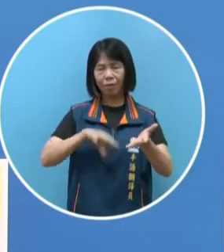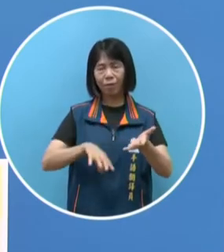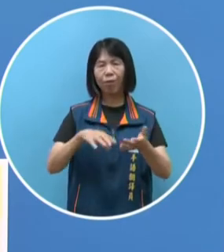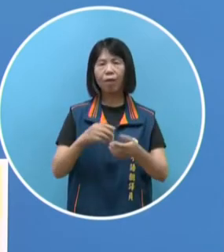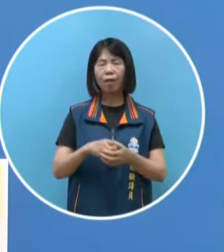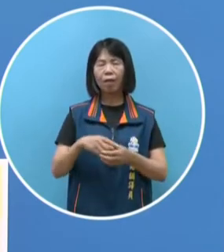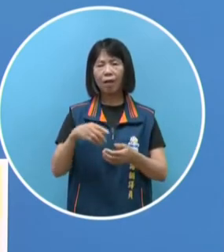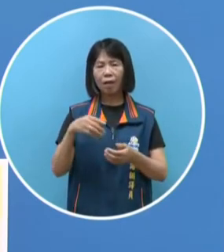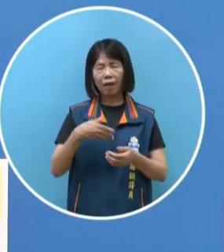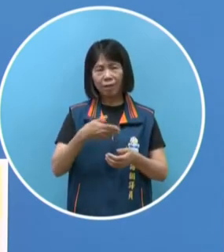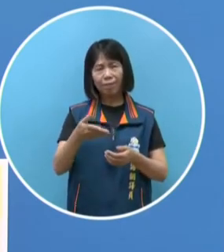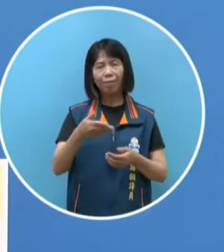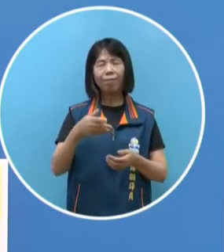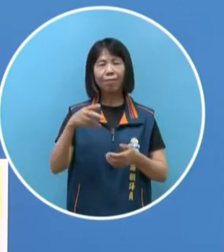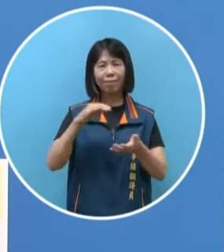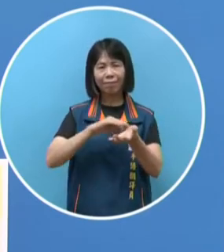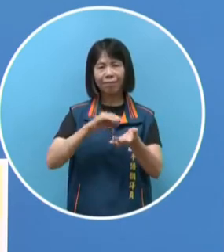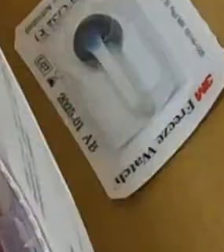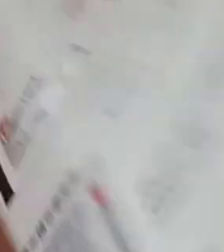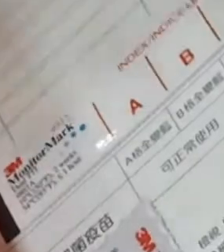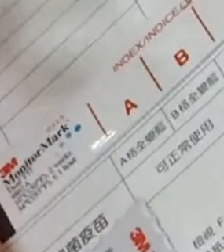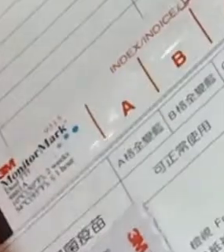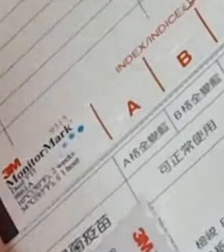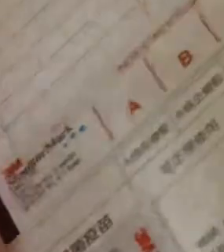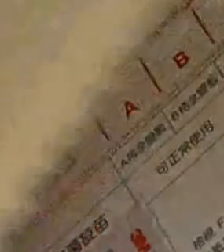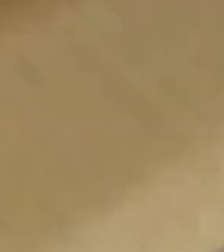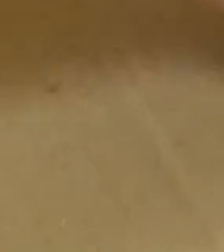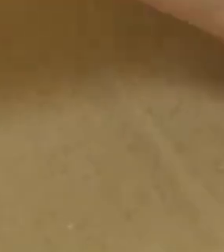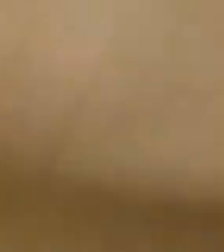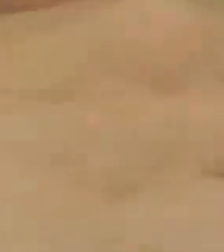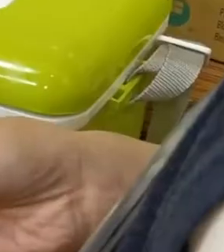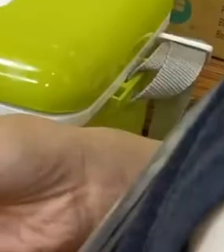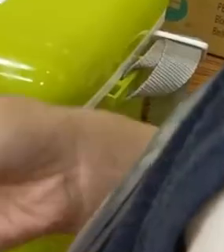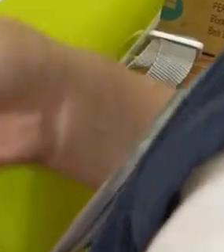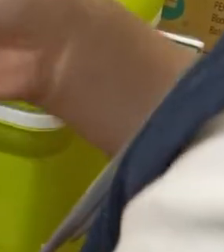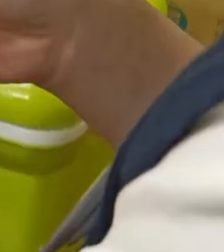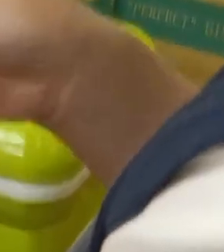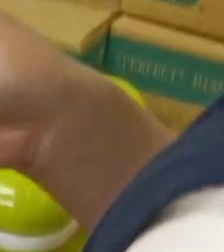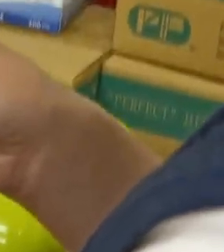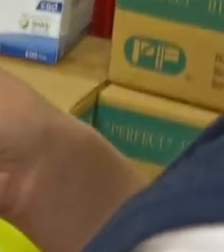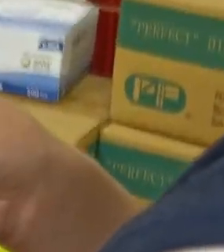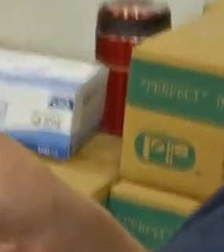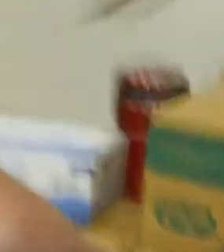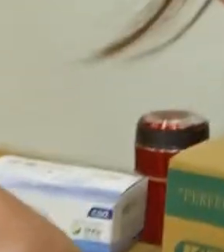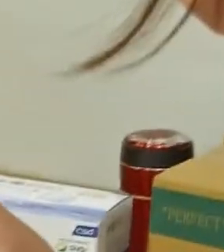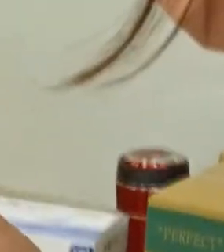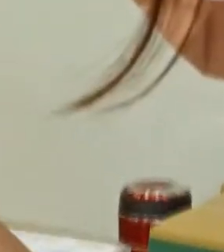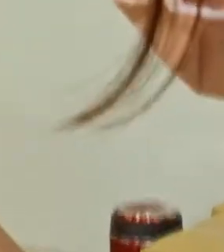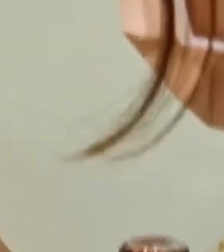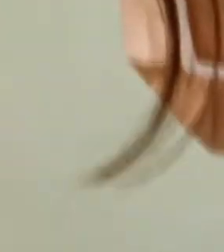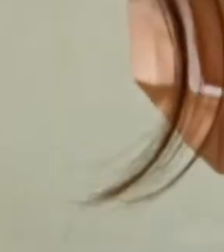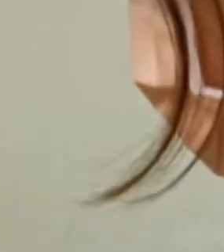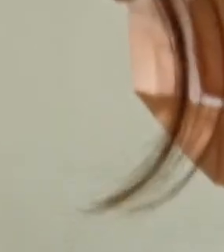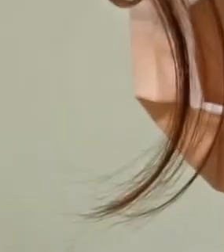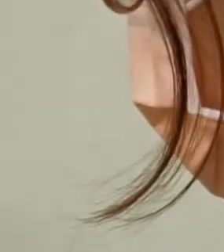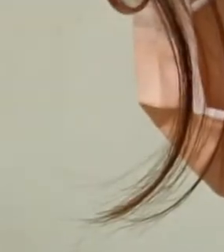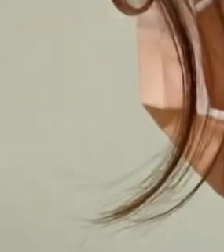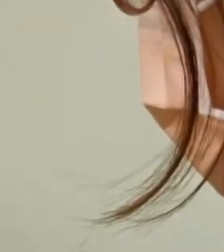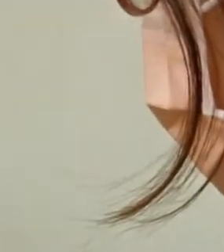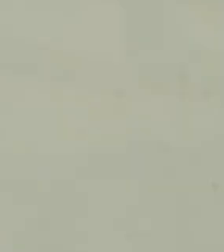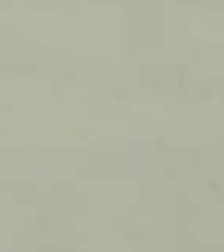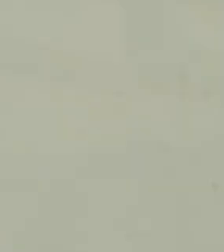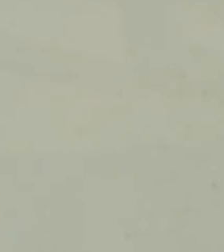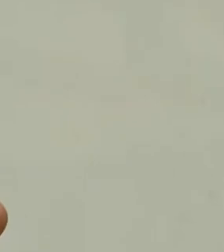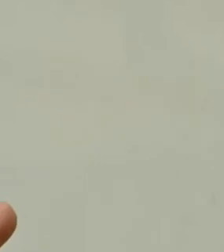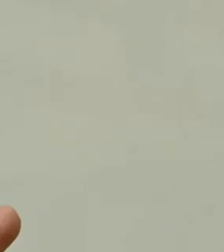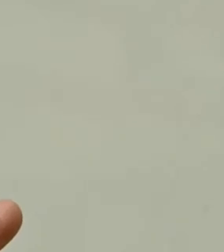估以后再来做接种。 县卫生局长朱家祥对于残疾的问题做详尽的说明，也建议年轻者可